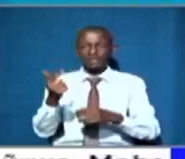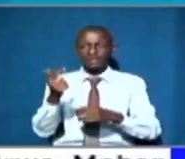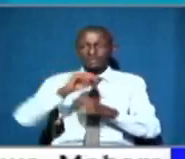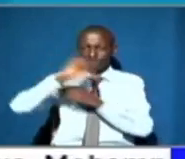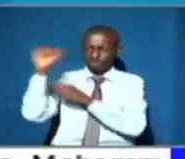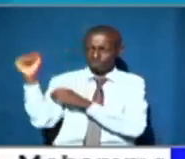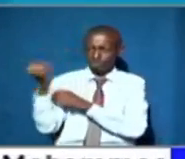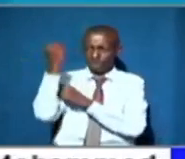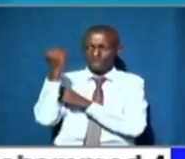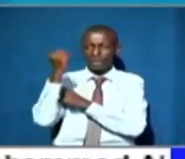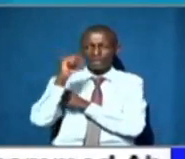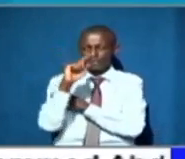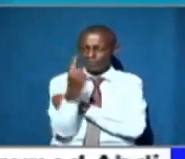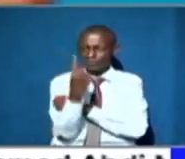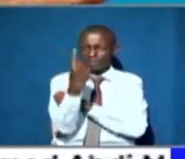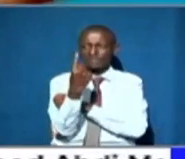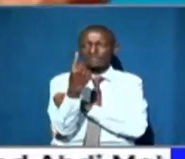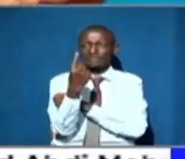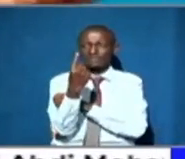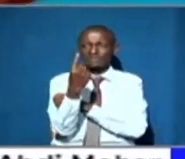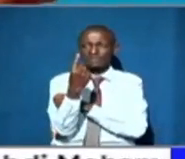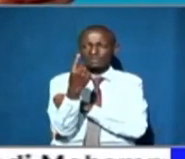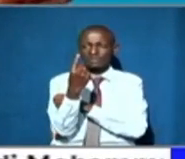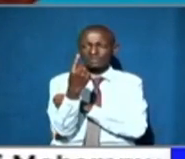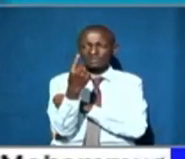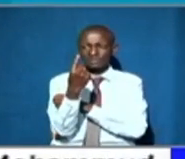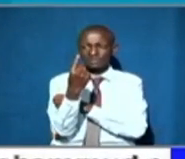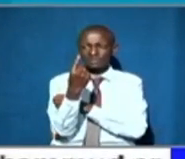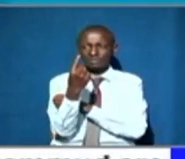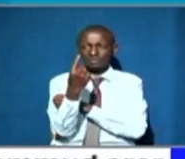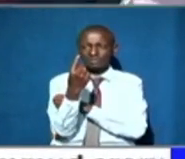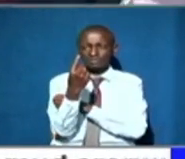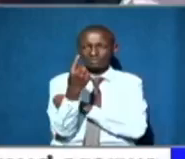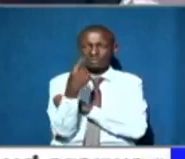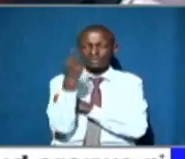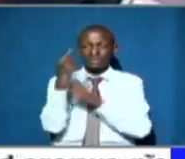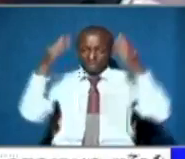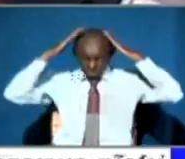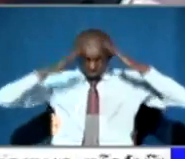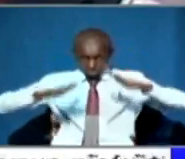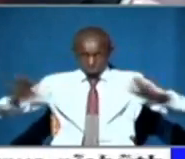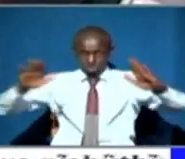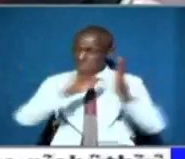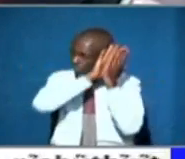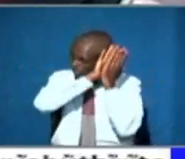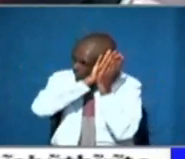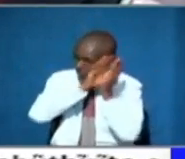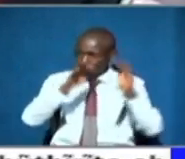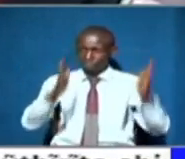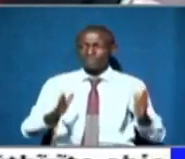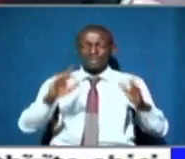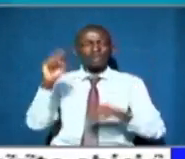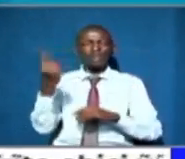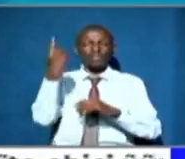kedo kiabere uyo komete ya gadu njiti ete kedo kioru kana ke mafudithi yo mawethe na muwege tada ya kuku kedo kiabere